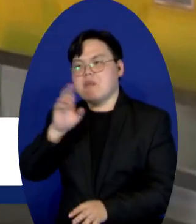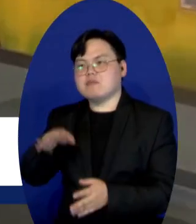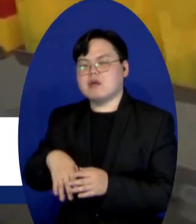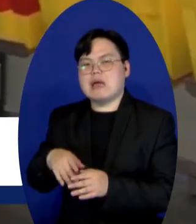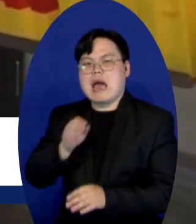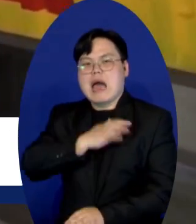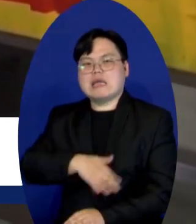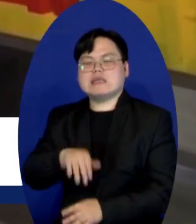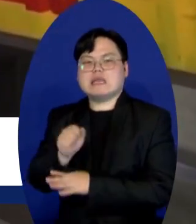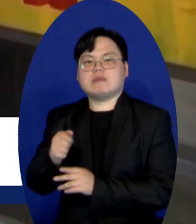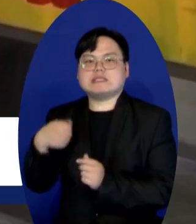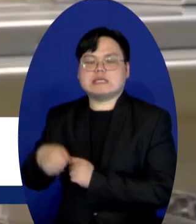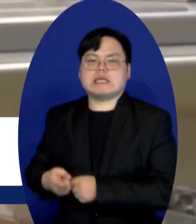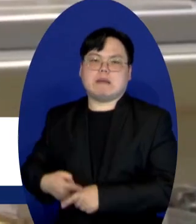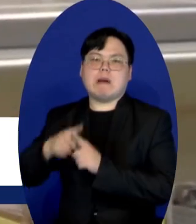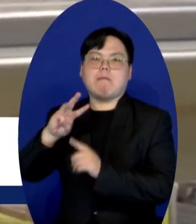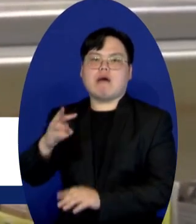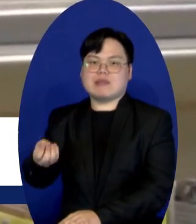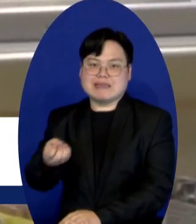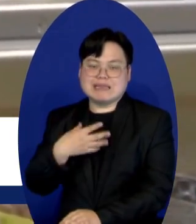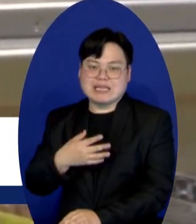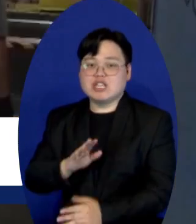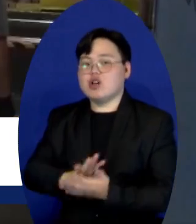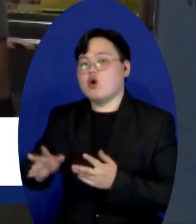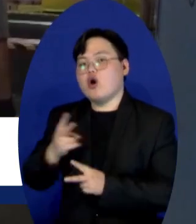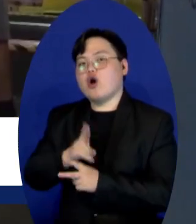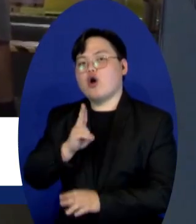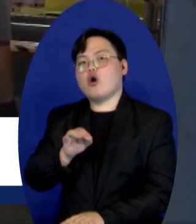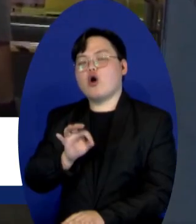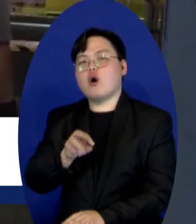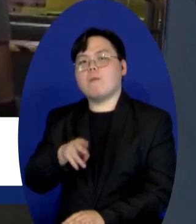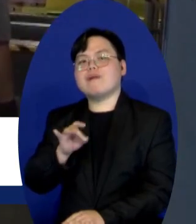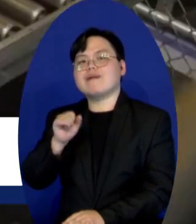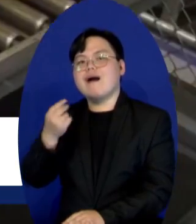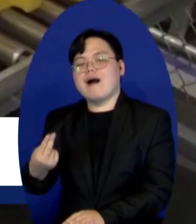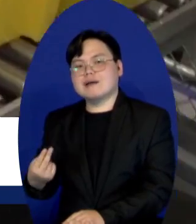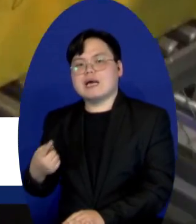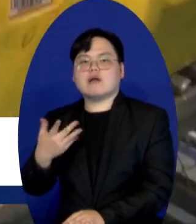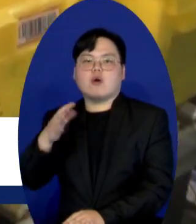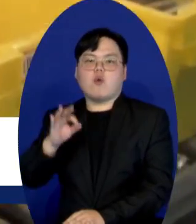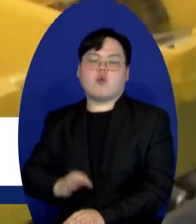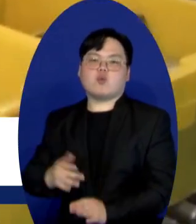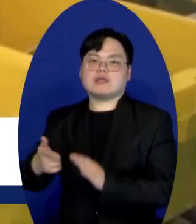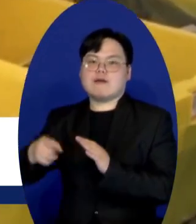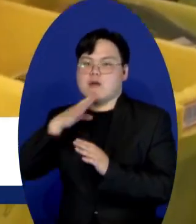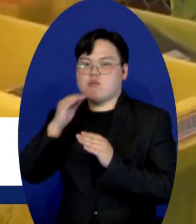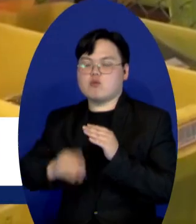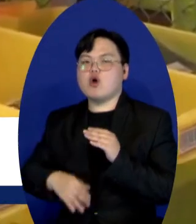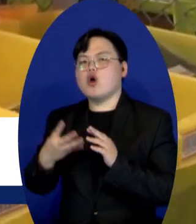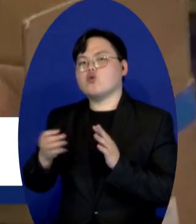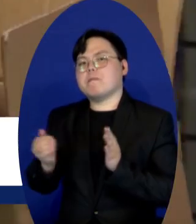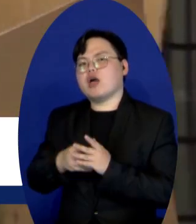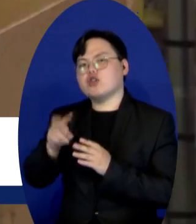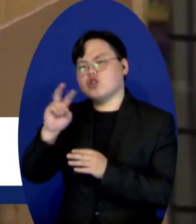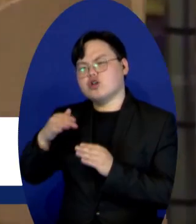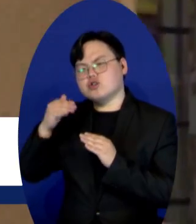зарлага нэмэгдэнэ гэж мэдгэдэжээ. Мөн шинэ хуулиар корпорацийн татварын доод хэмжээг 15% болгохоор заасан нь 400 сая долллараас